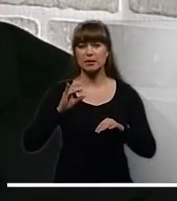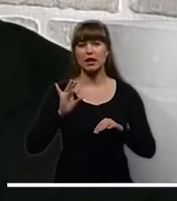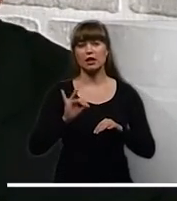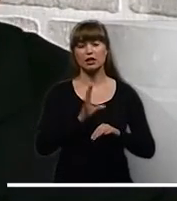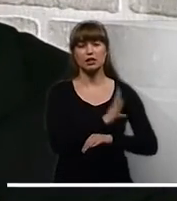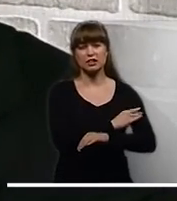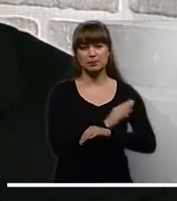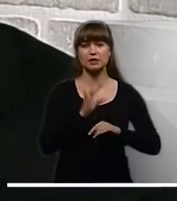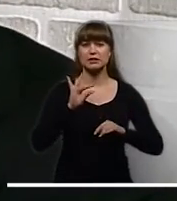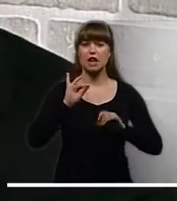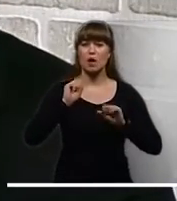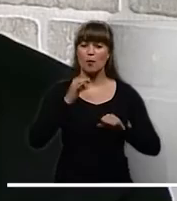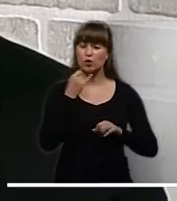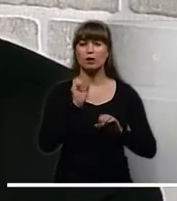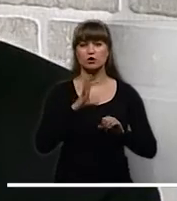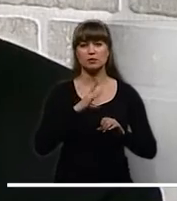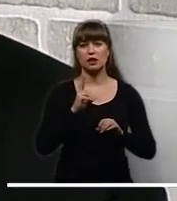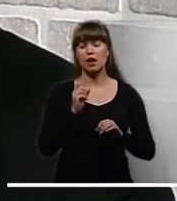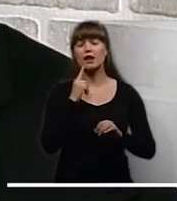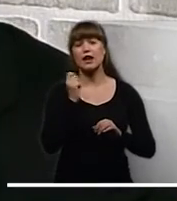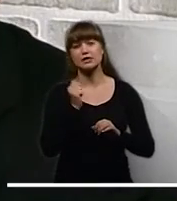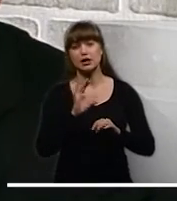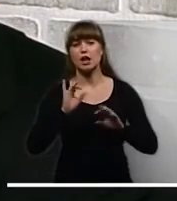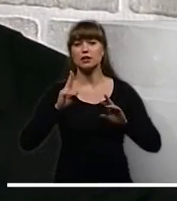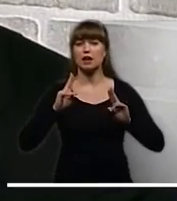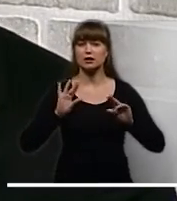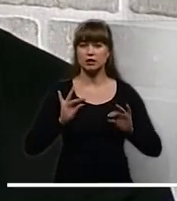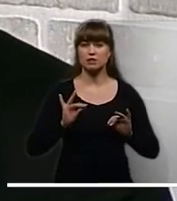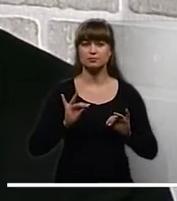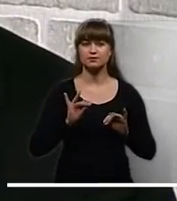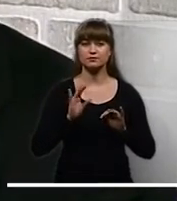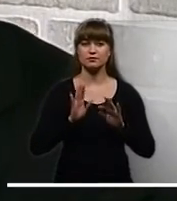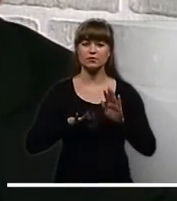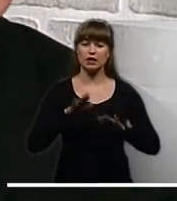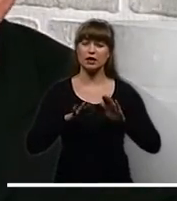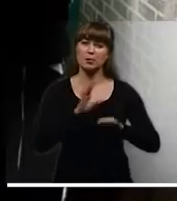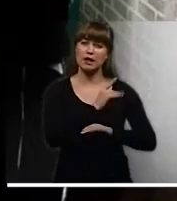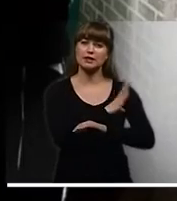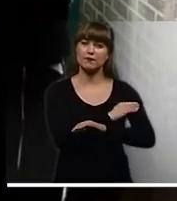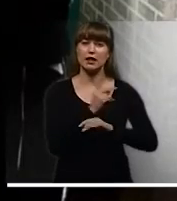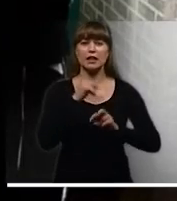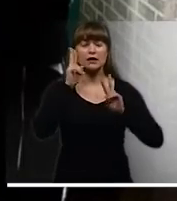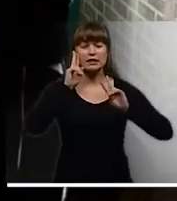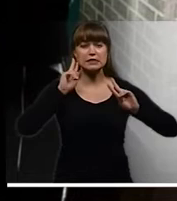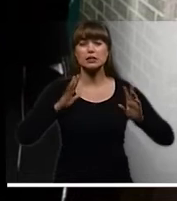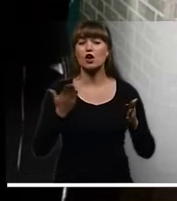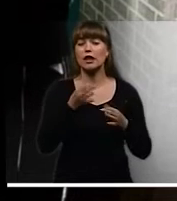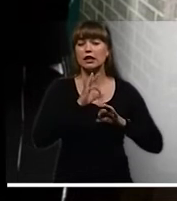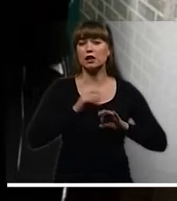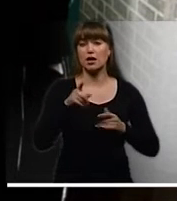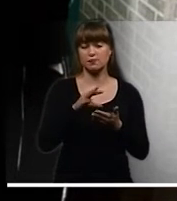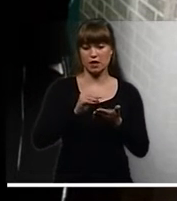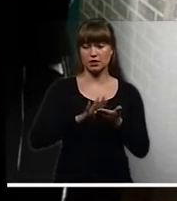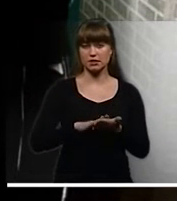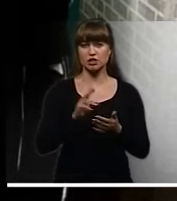гипертензия. Плохо может быть как от колебаний сахара, так и от колебаний артериального давления. Второе, я не знаю, какой лекарственный препарат